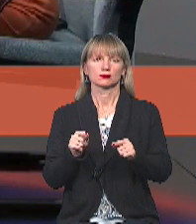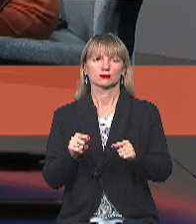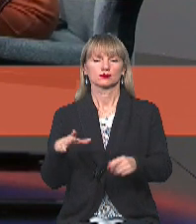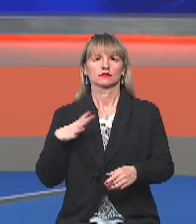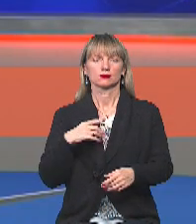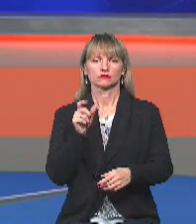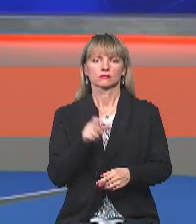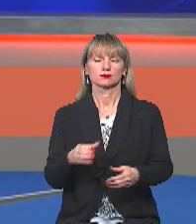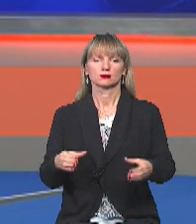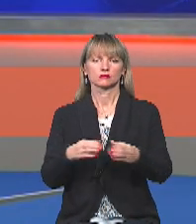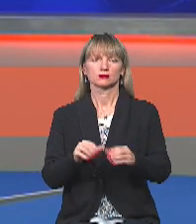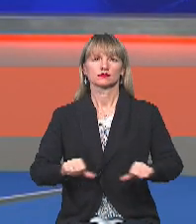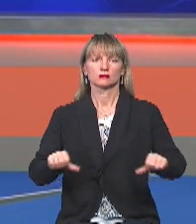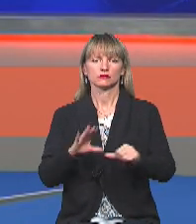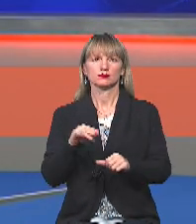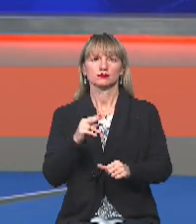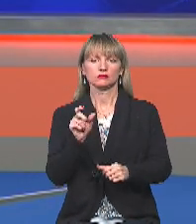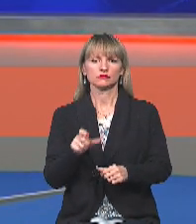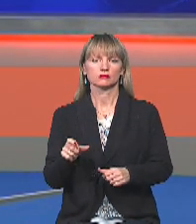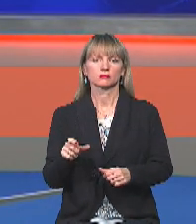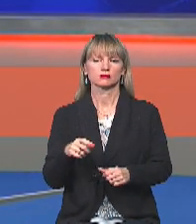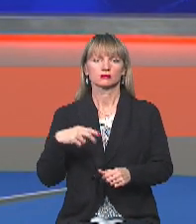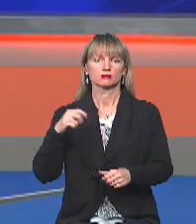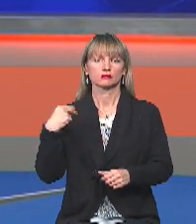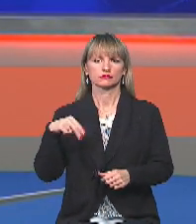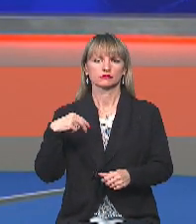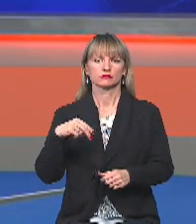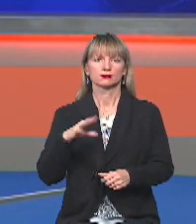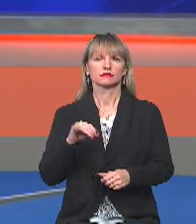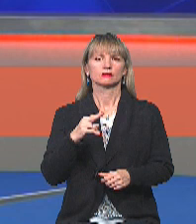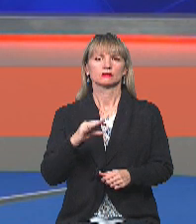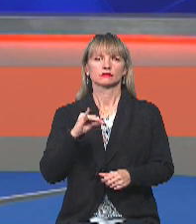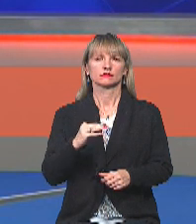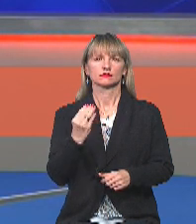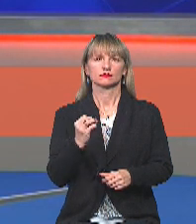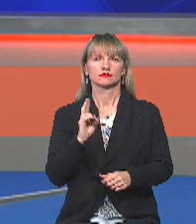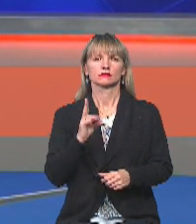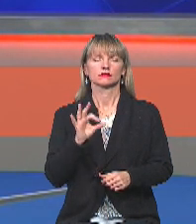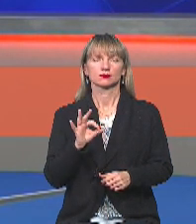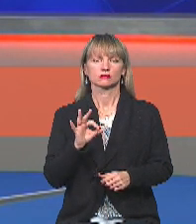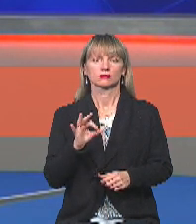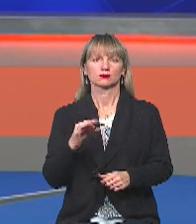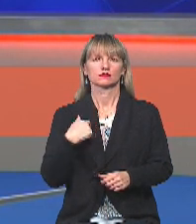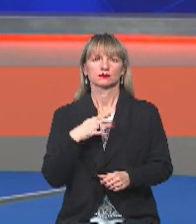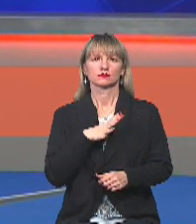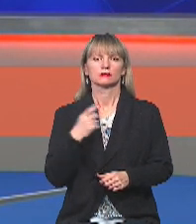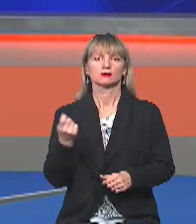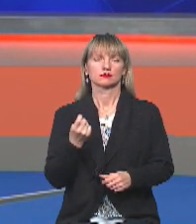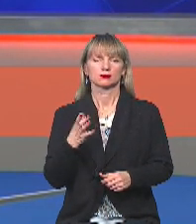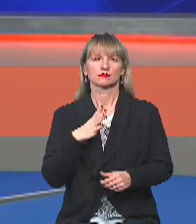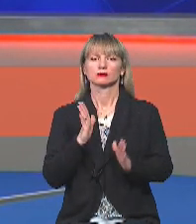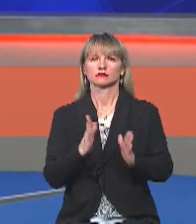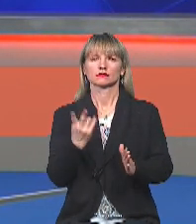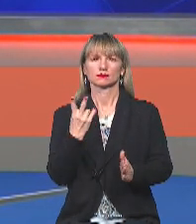була членом комісії від кандидата на посаду президента, від Віктора Ющенка. У нас було дуже замало, ми були тільки